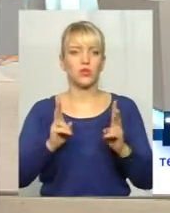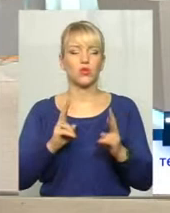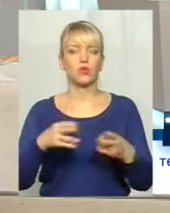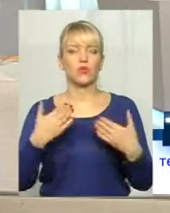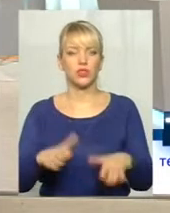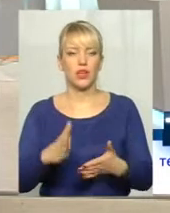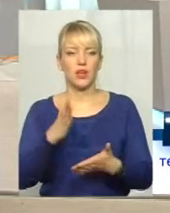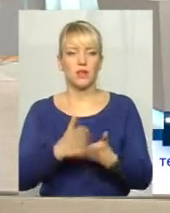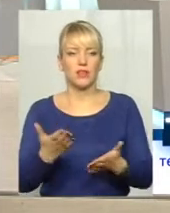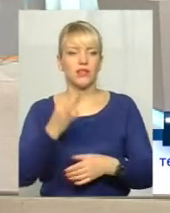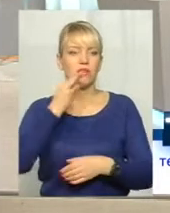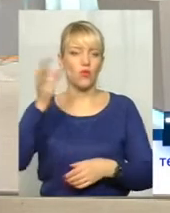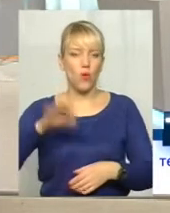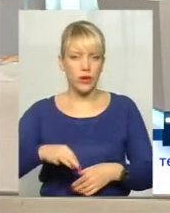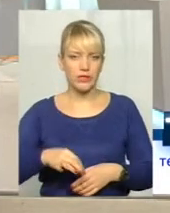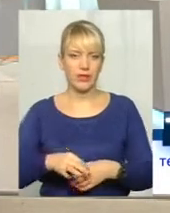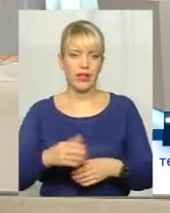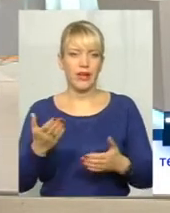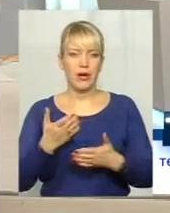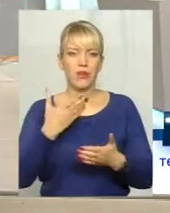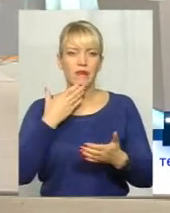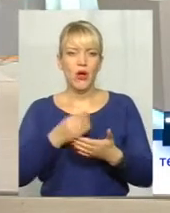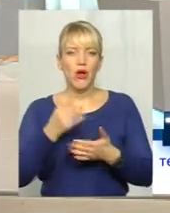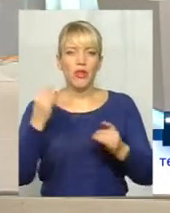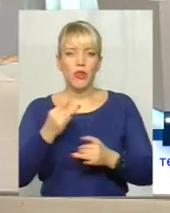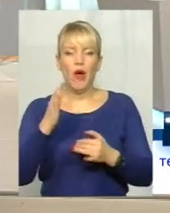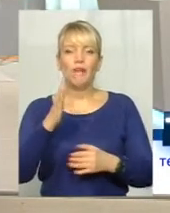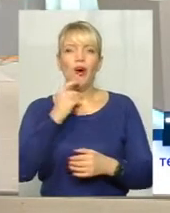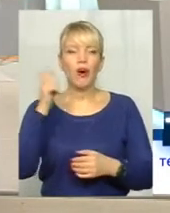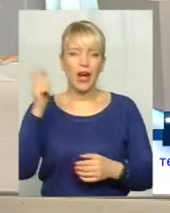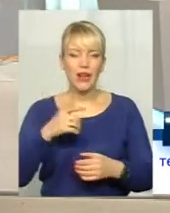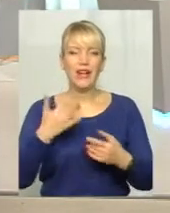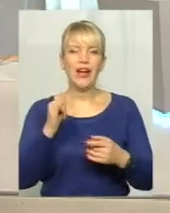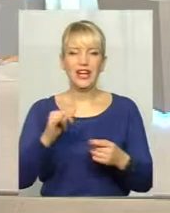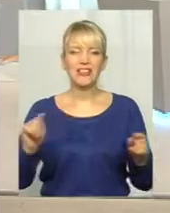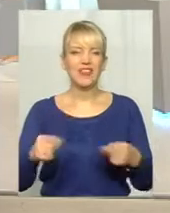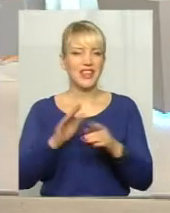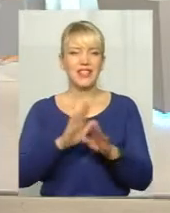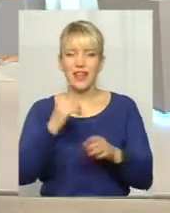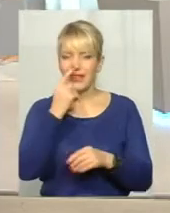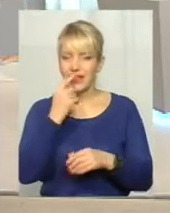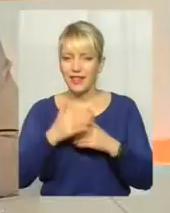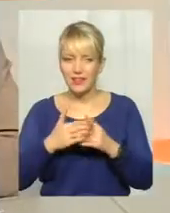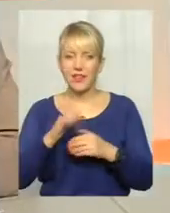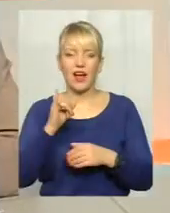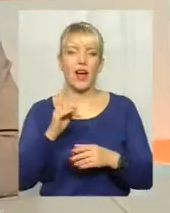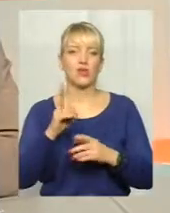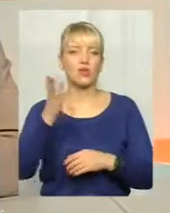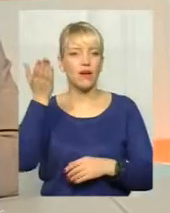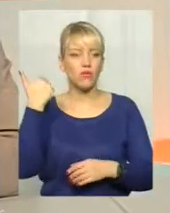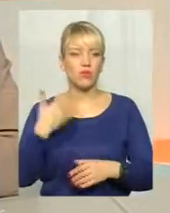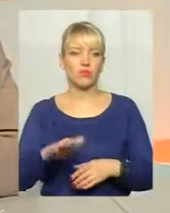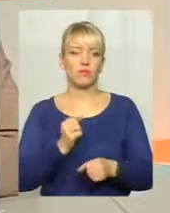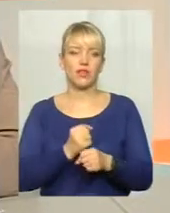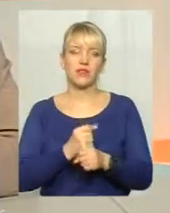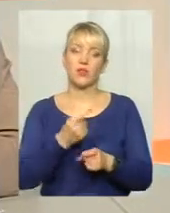так, мають якийсь досвід, мають якусь історію в Україні, які не створилися от тільки, а які давно працюють, а